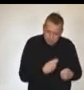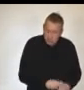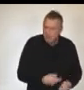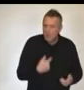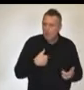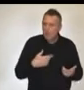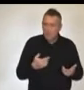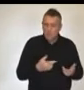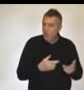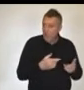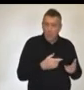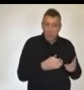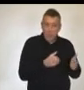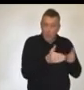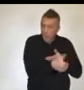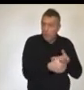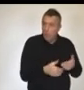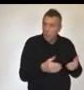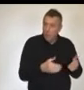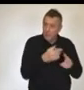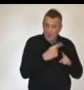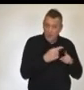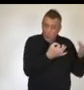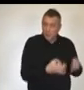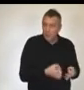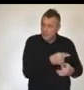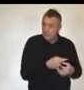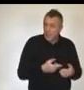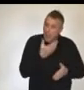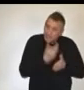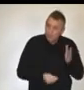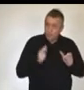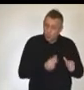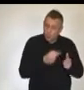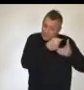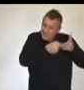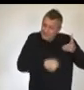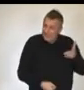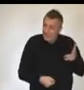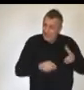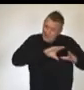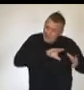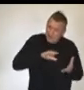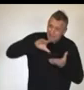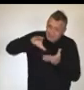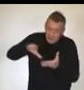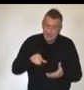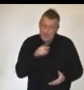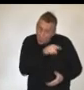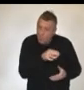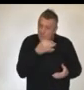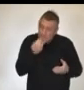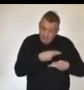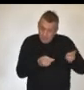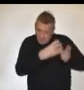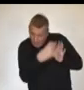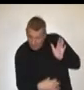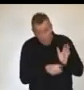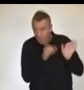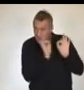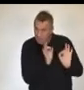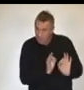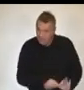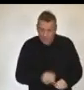d'absence de contrôle. Vous considérez que c'est des petites erreurs que vous auriez commises? Non, les propos, ce sont